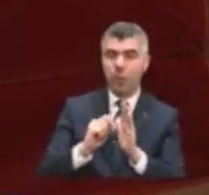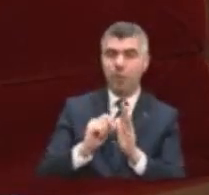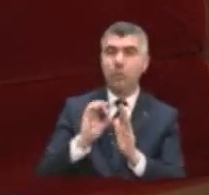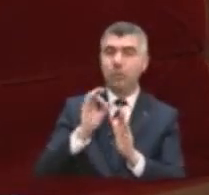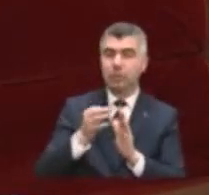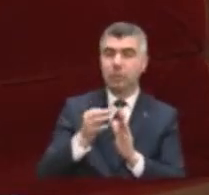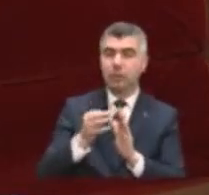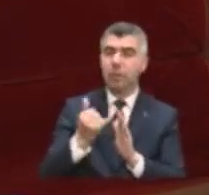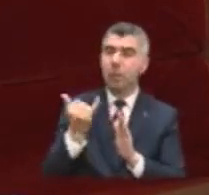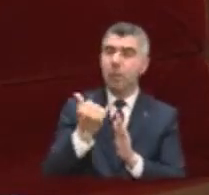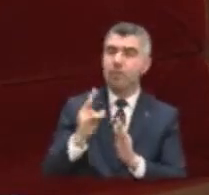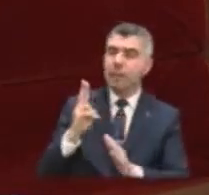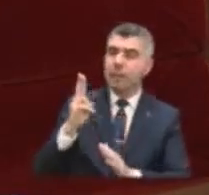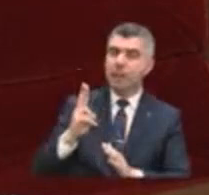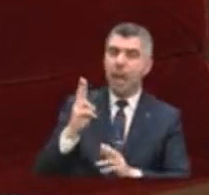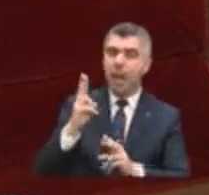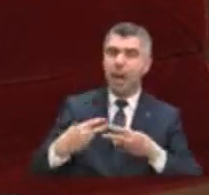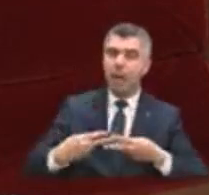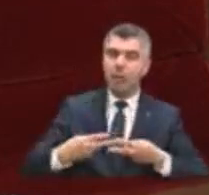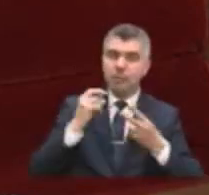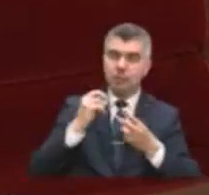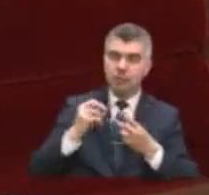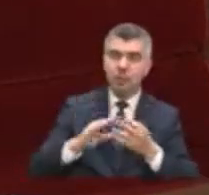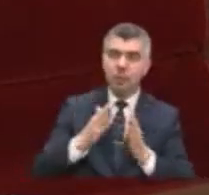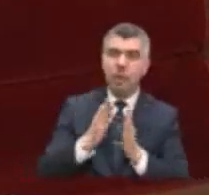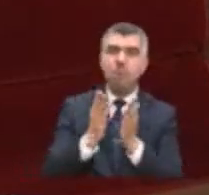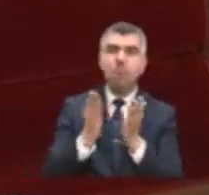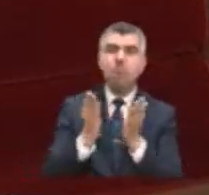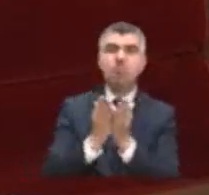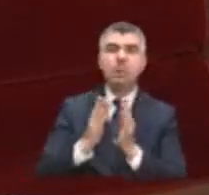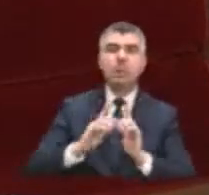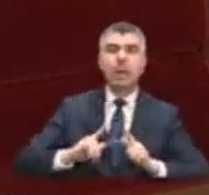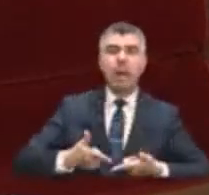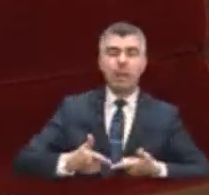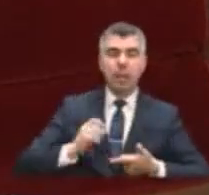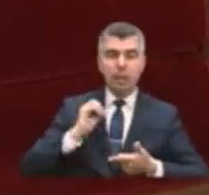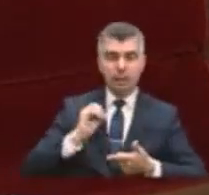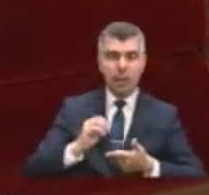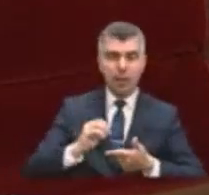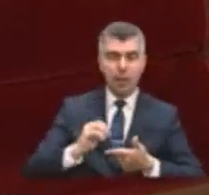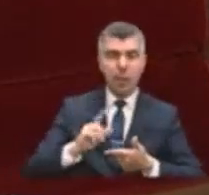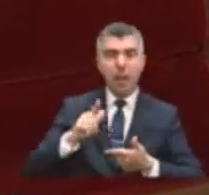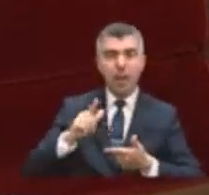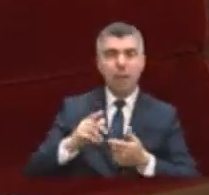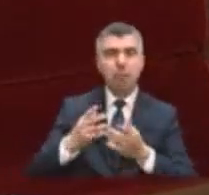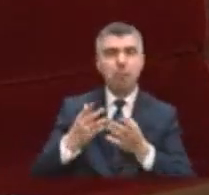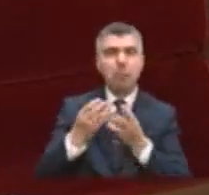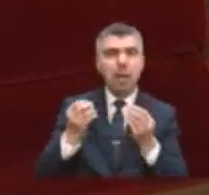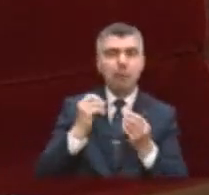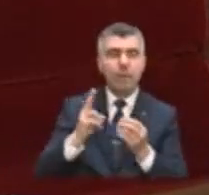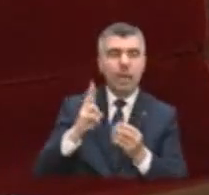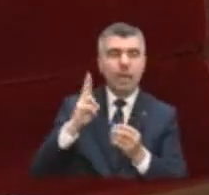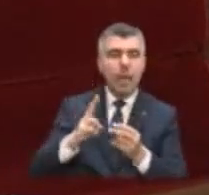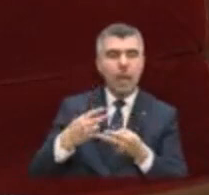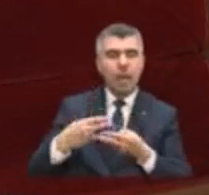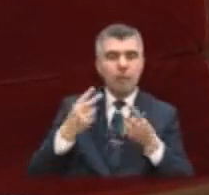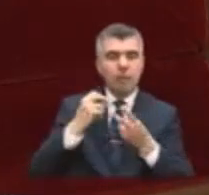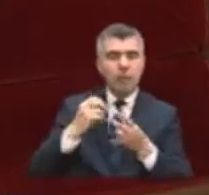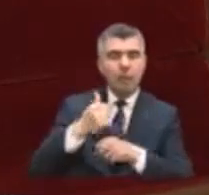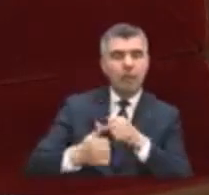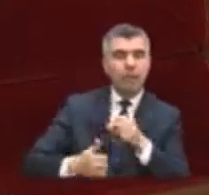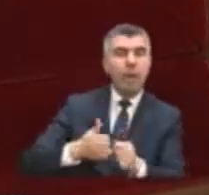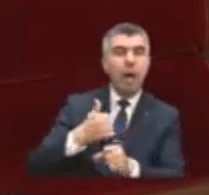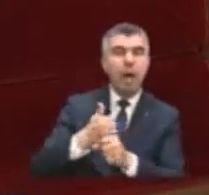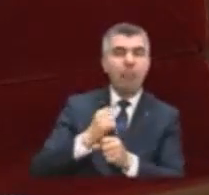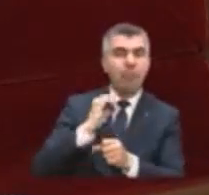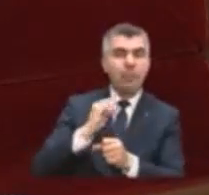حنا انطلقنا من خلال المدارس الرائده اللي هي واحد العمليه اللي انطلقت اللي غتهم السنه المقبله،